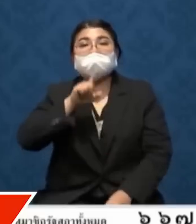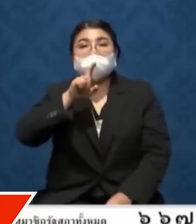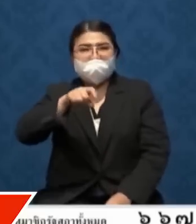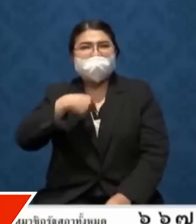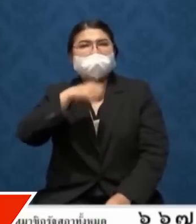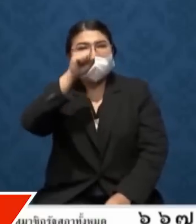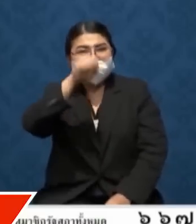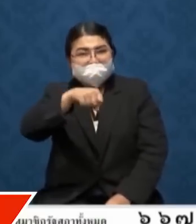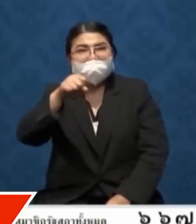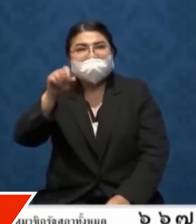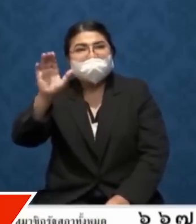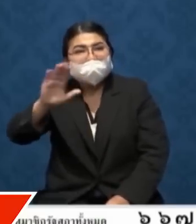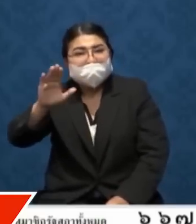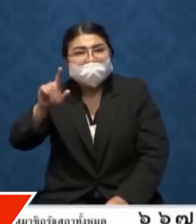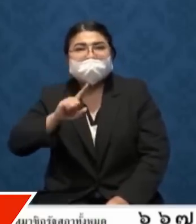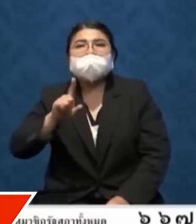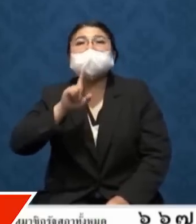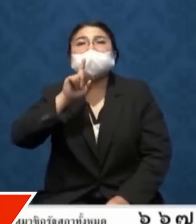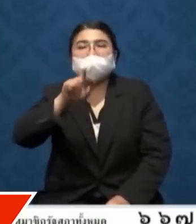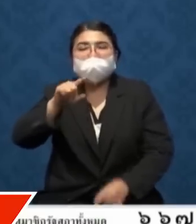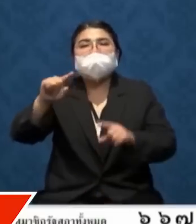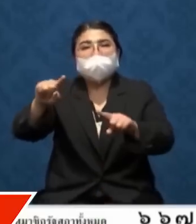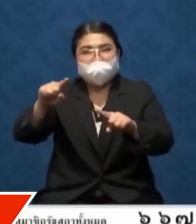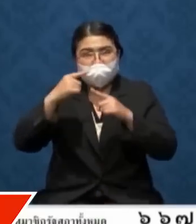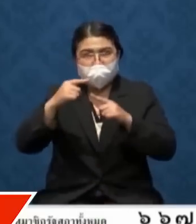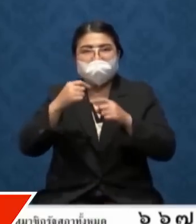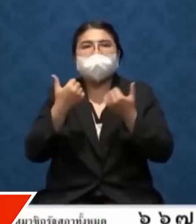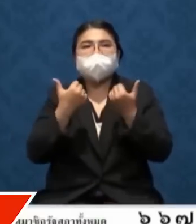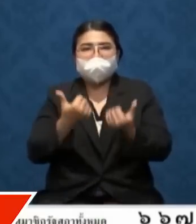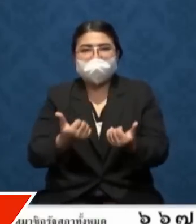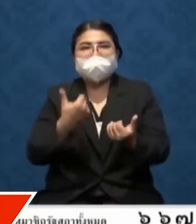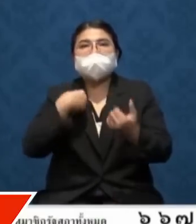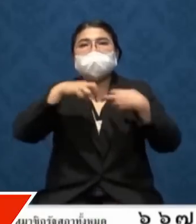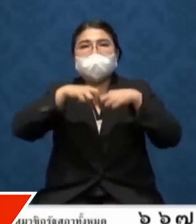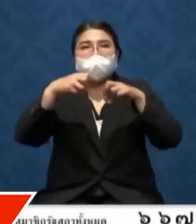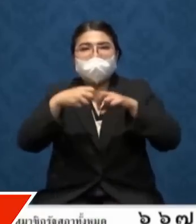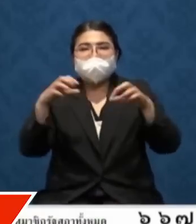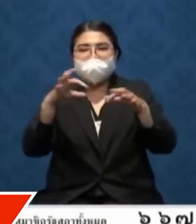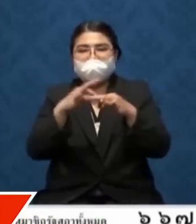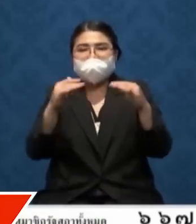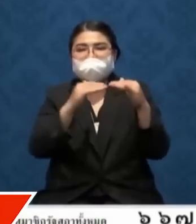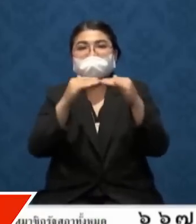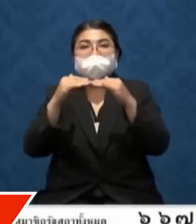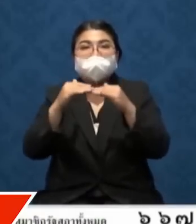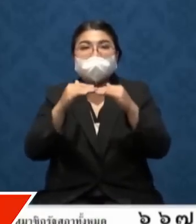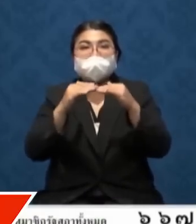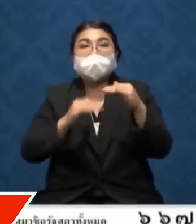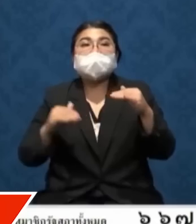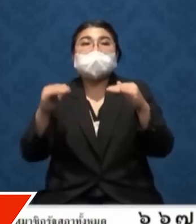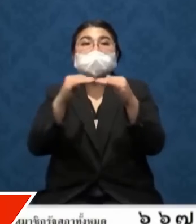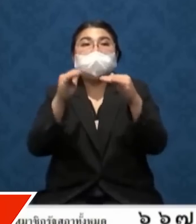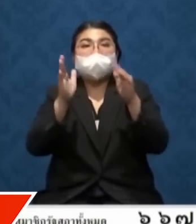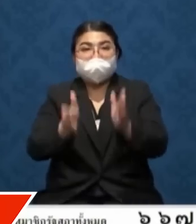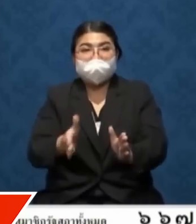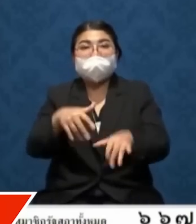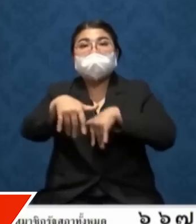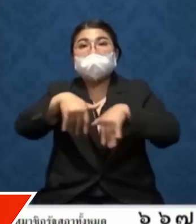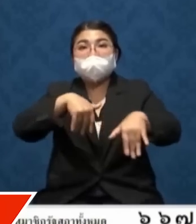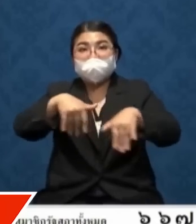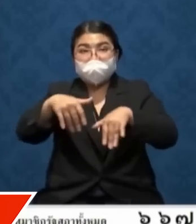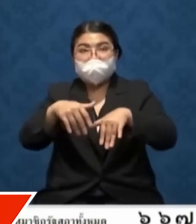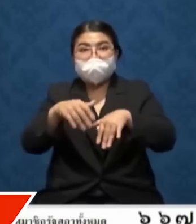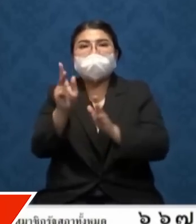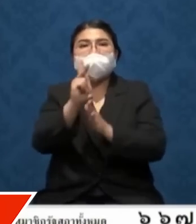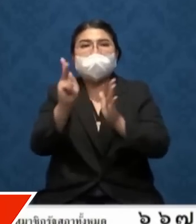เจนจากท่านต่อไปชัดแบบนี้วันนี้เรามีปัญหาด differently สิธเสรีภาคขพระชาชนมาตา 112 ประมกฎหมายยา